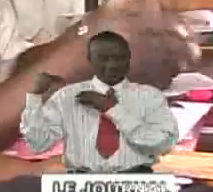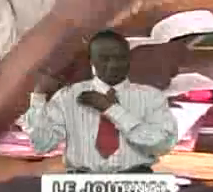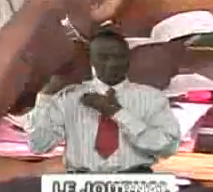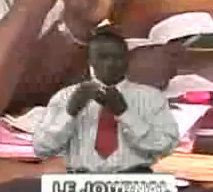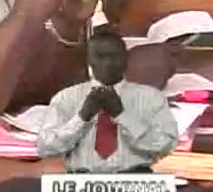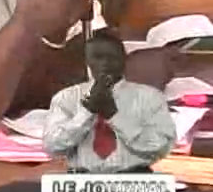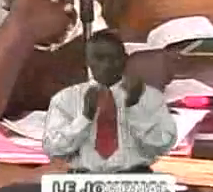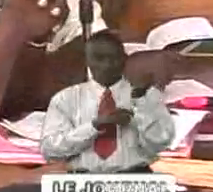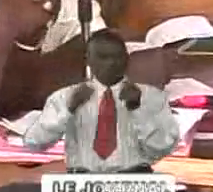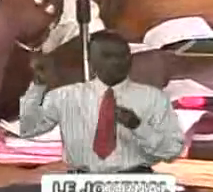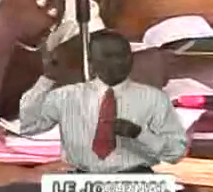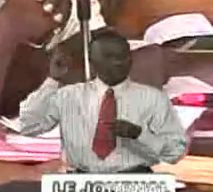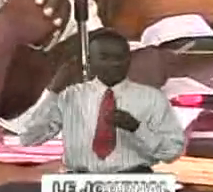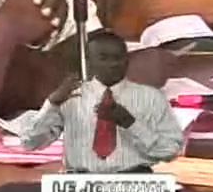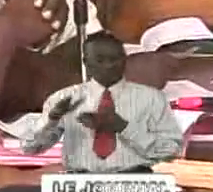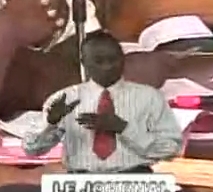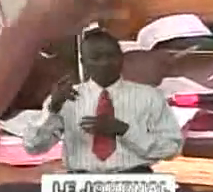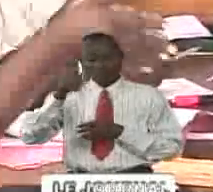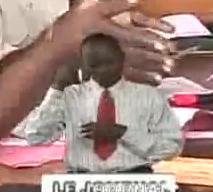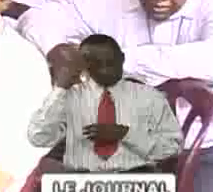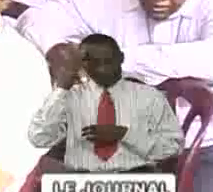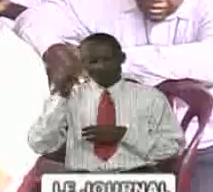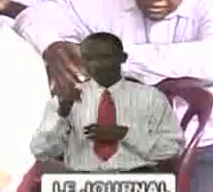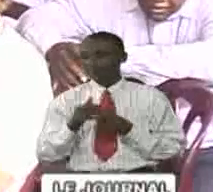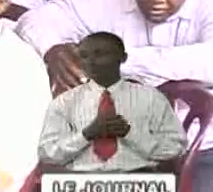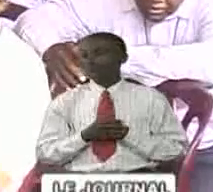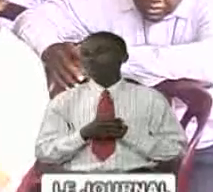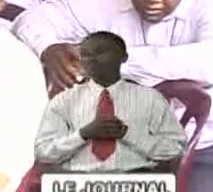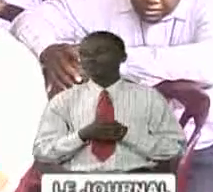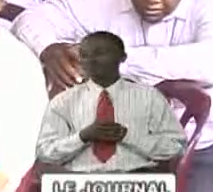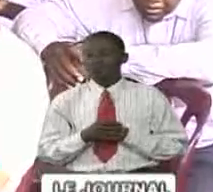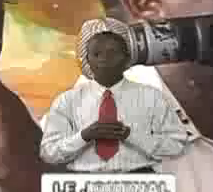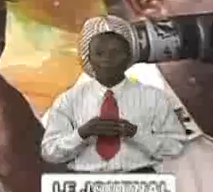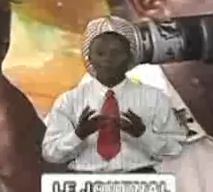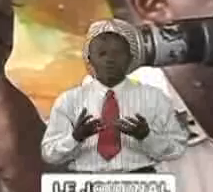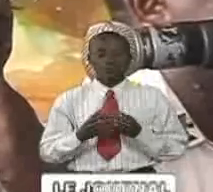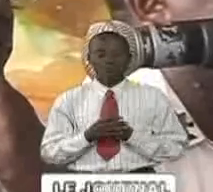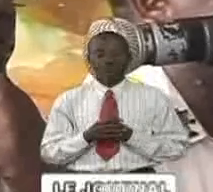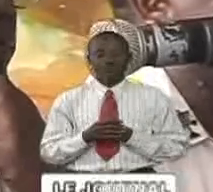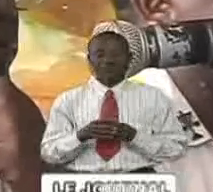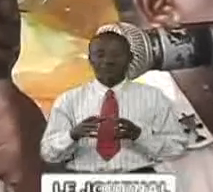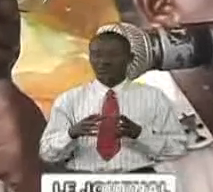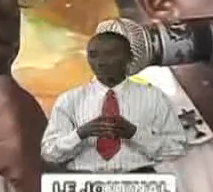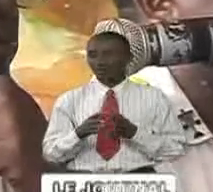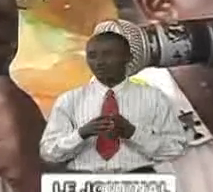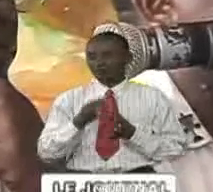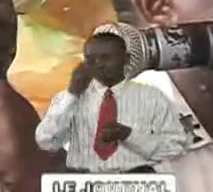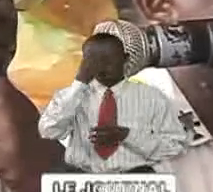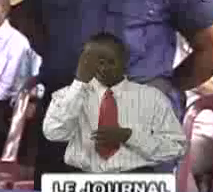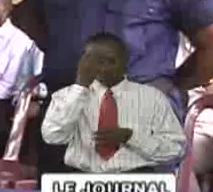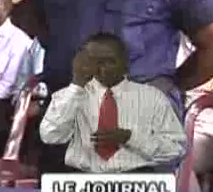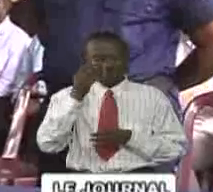le délai légal de 3 mois. Pour la chambre numéro 3 de la haute cour militaire présidée par le colonel magistrat Emmanuel Ntsimba